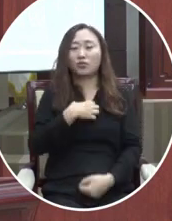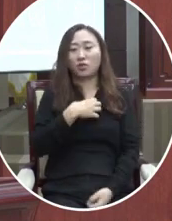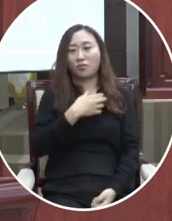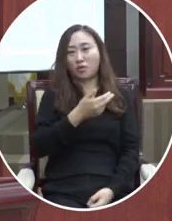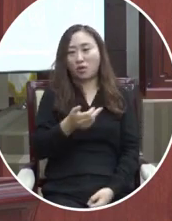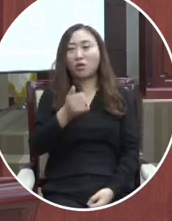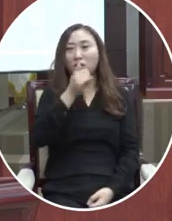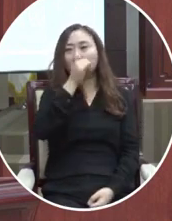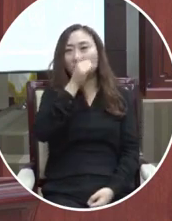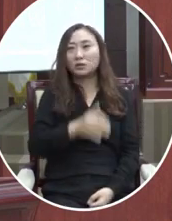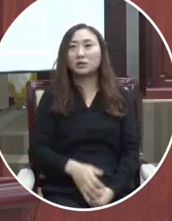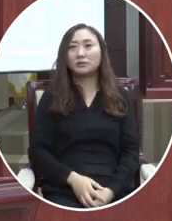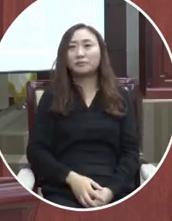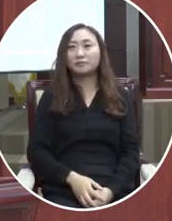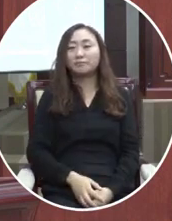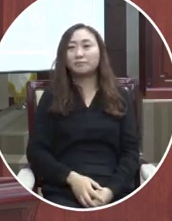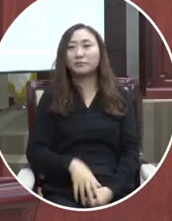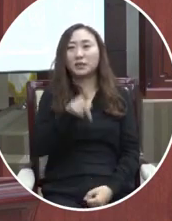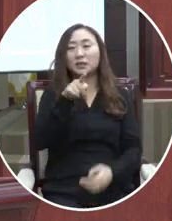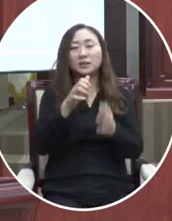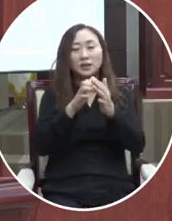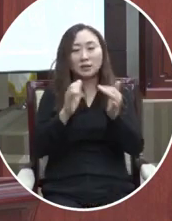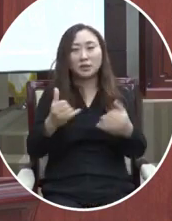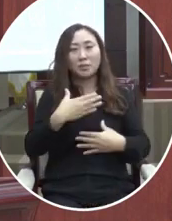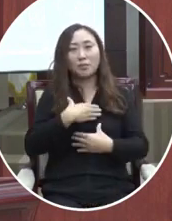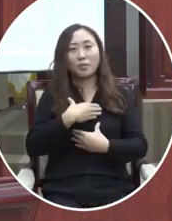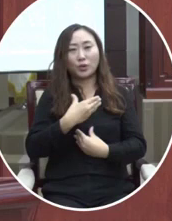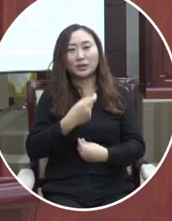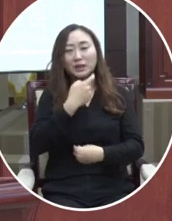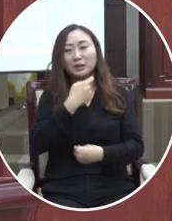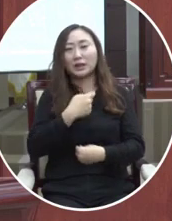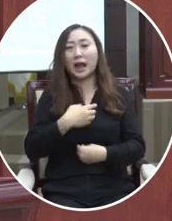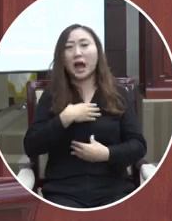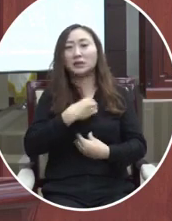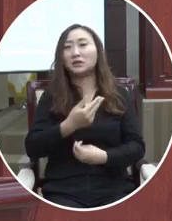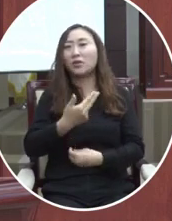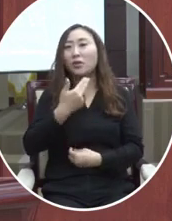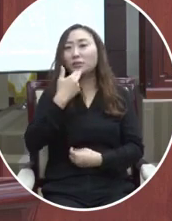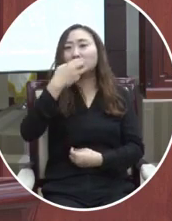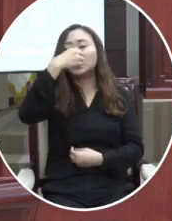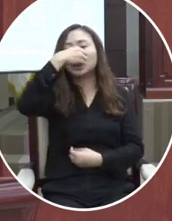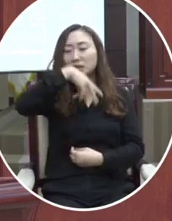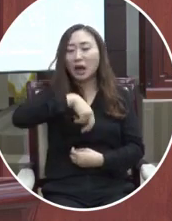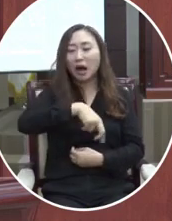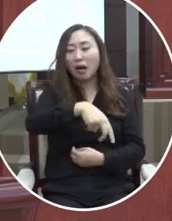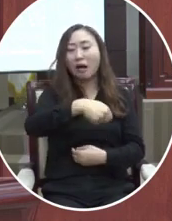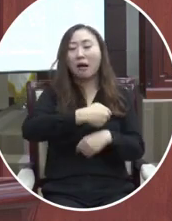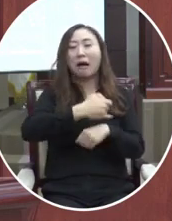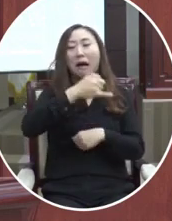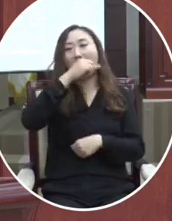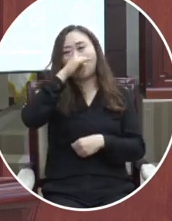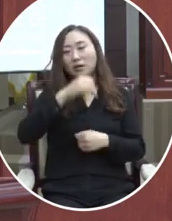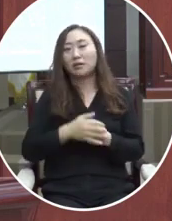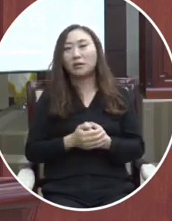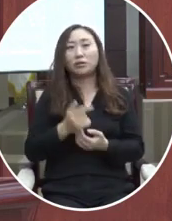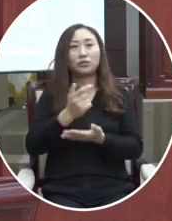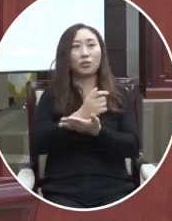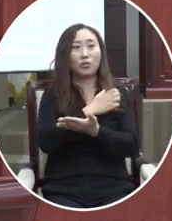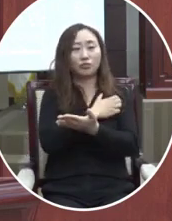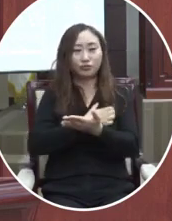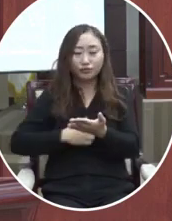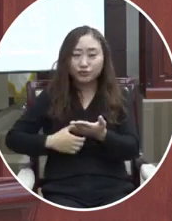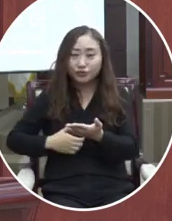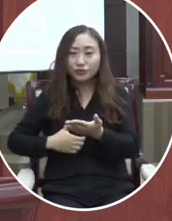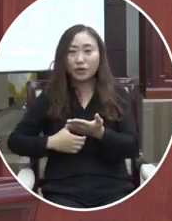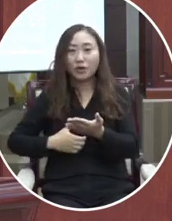많은 주민들이 좁은 보행로에 본 전을 담보로 이용하고 있습니다 노원 구청이 더는